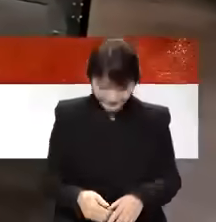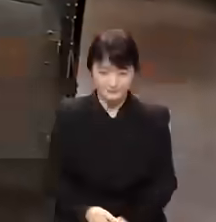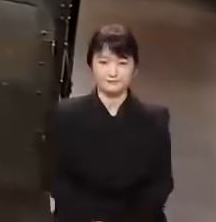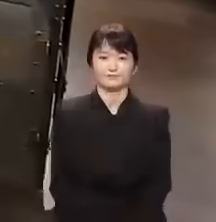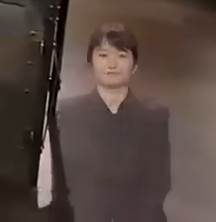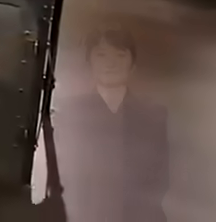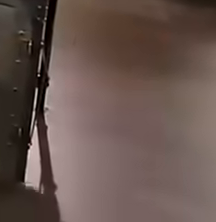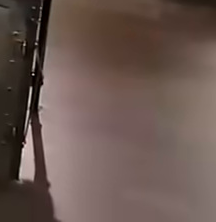안녕히계십시오